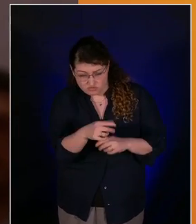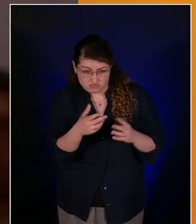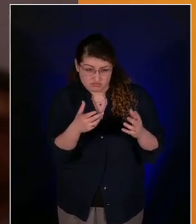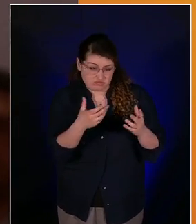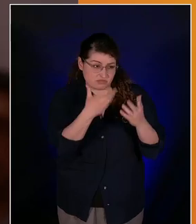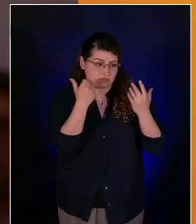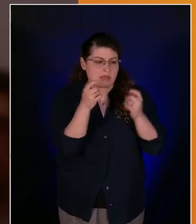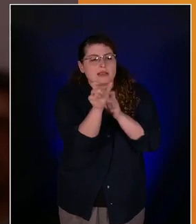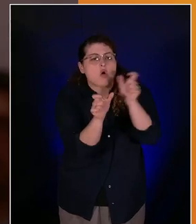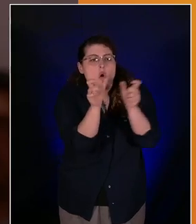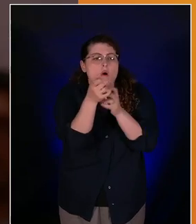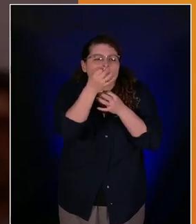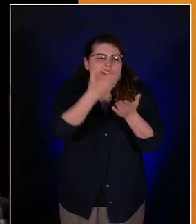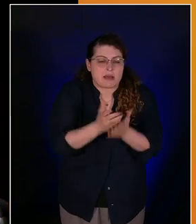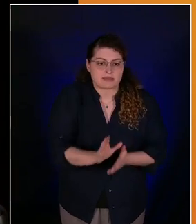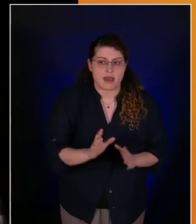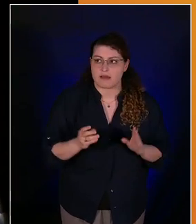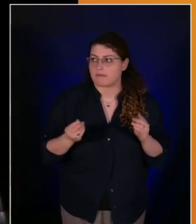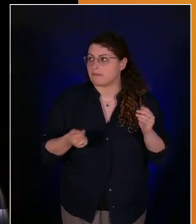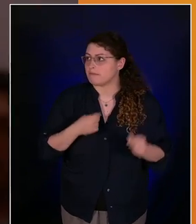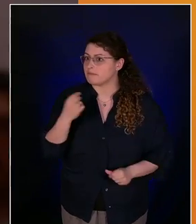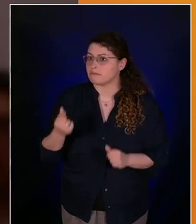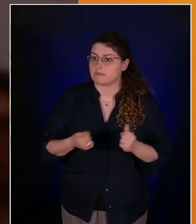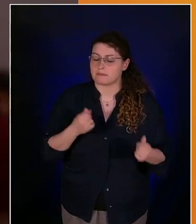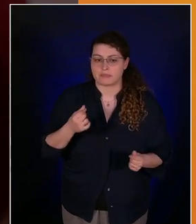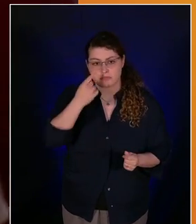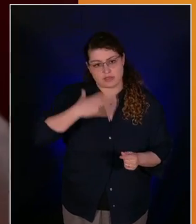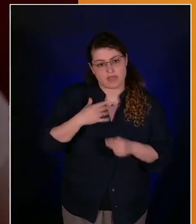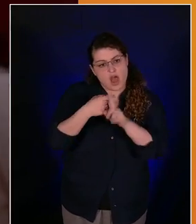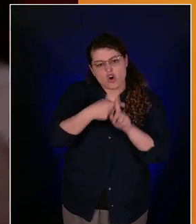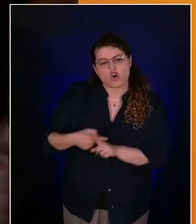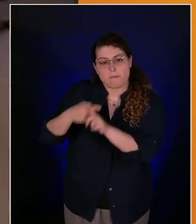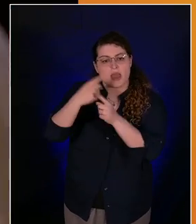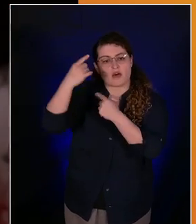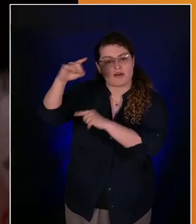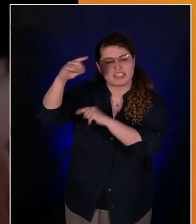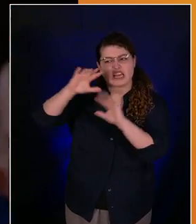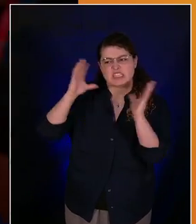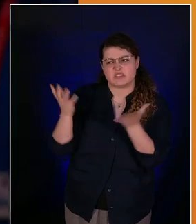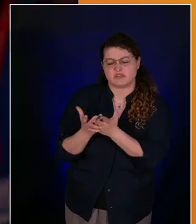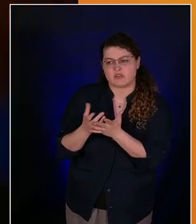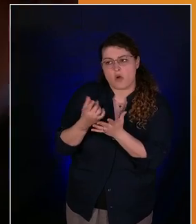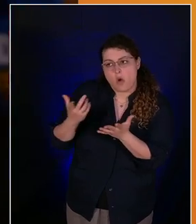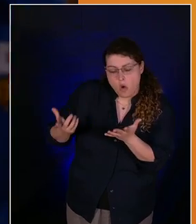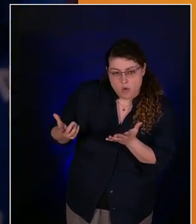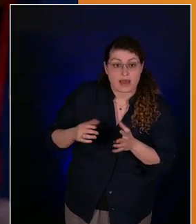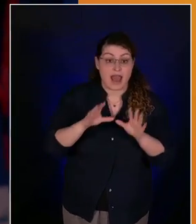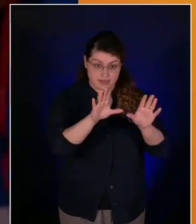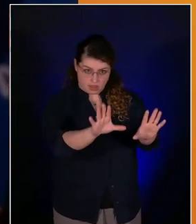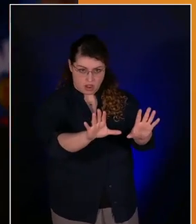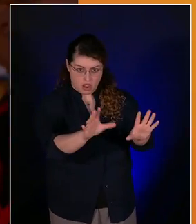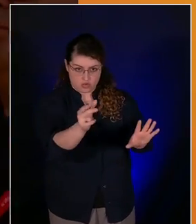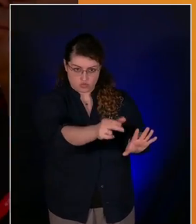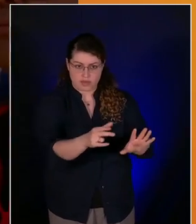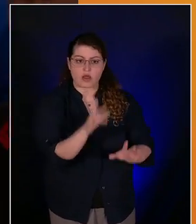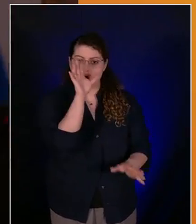pas qu'on joue sur les mots je te dis pas ça ma camarade mais j'ai l'impression que les repères revendicatifs c'est B bon attends attends attends alors on vote alors con on vote